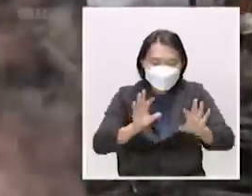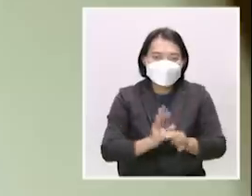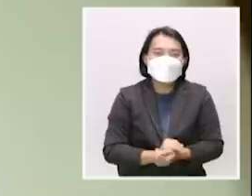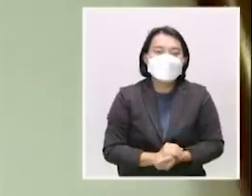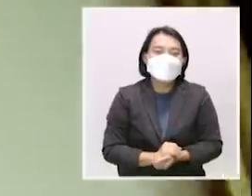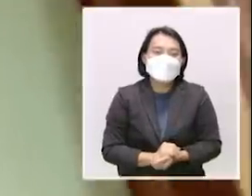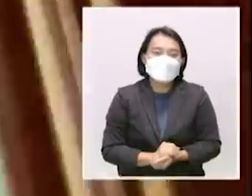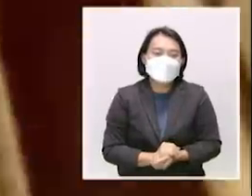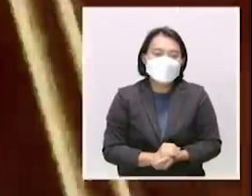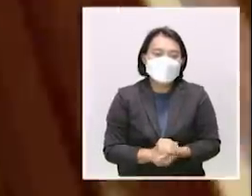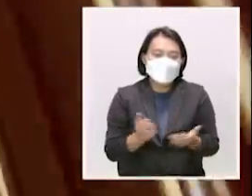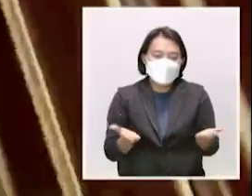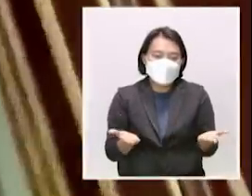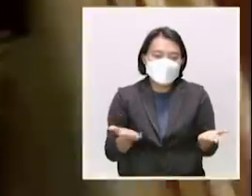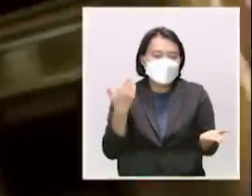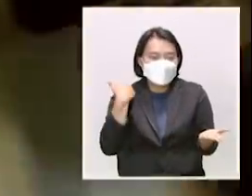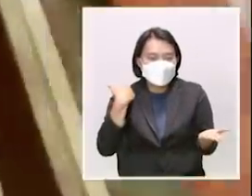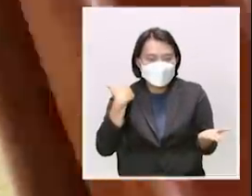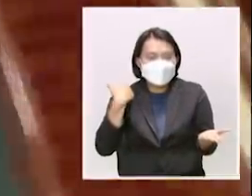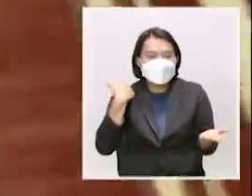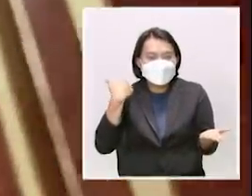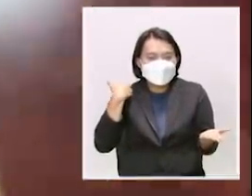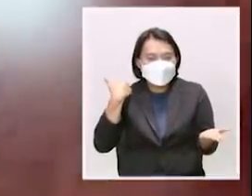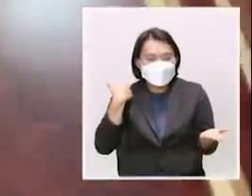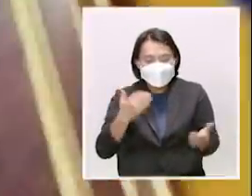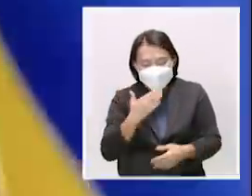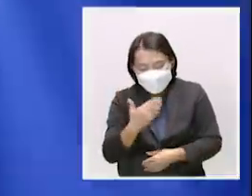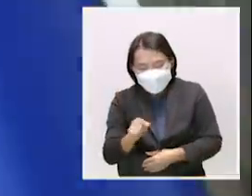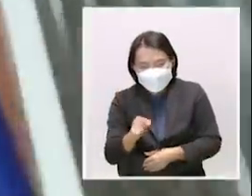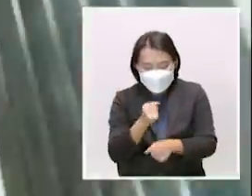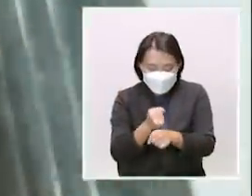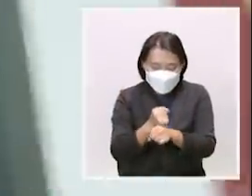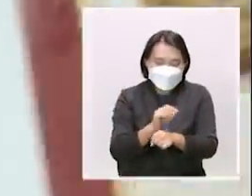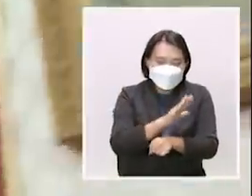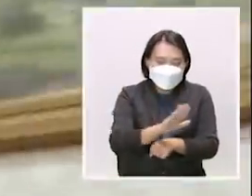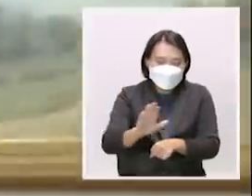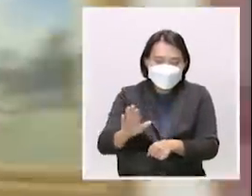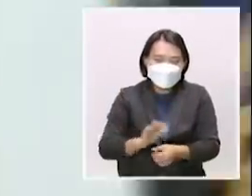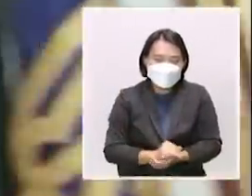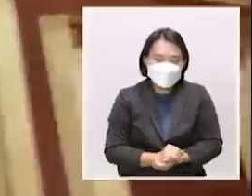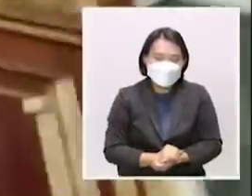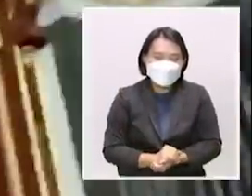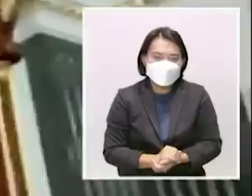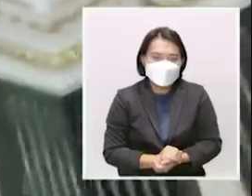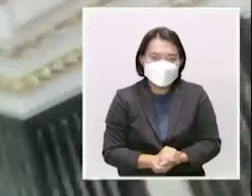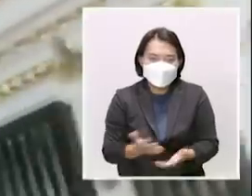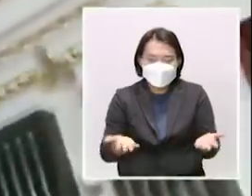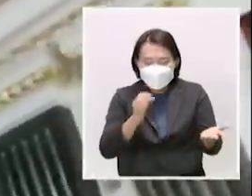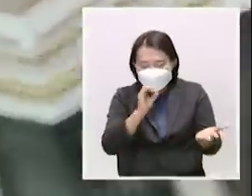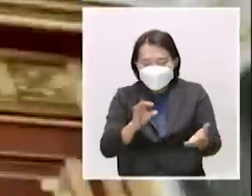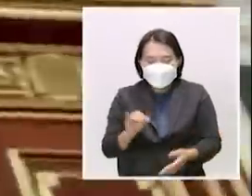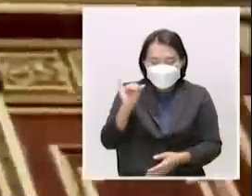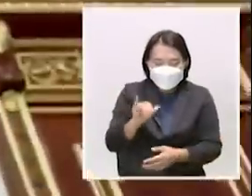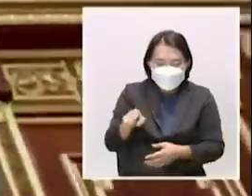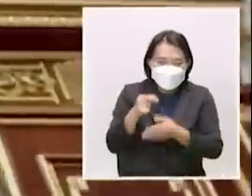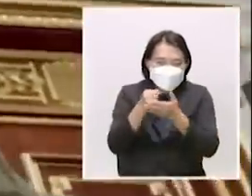ะเขาก็เล่นภัยทกไป ออกทุกไม้ ใช้ทุกไม้นะครัไม่วาจะเป็นการเรียกร้ใหฝงตะวนต